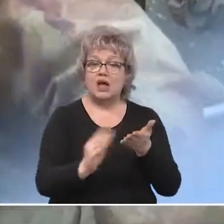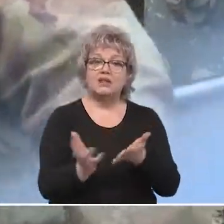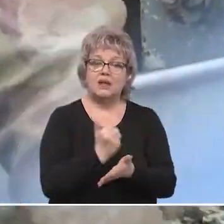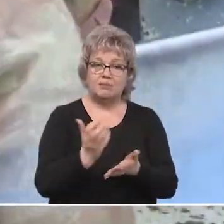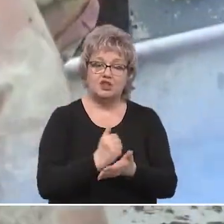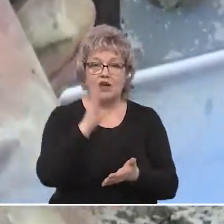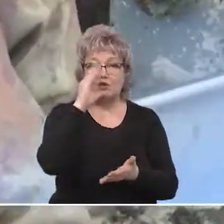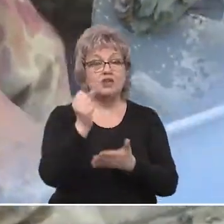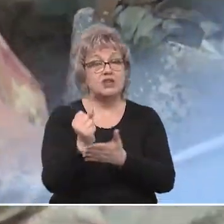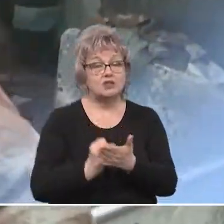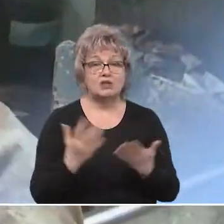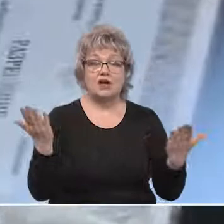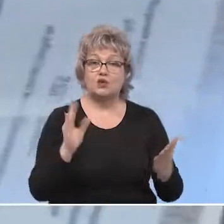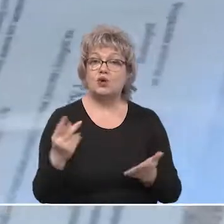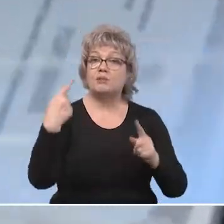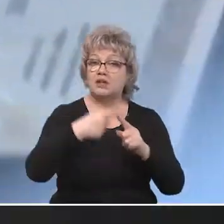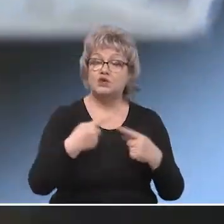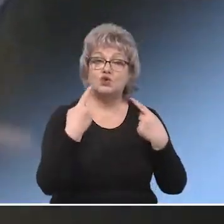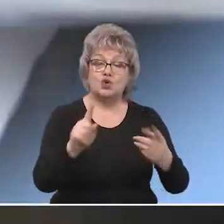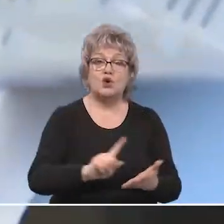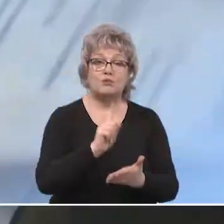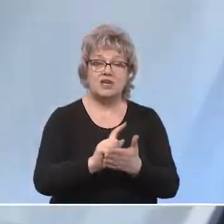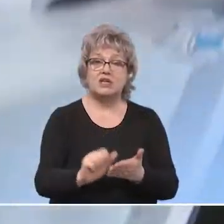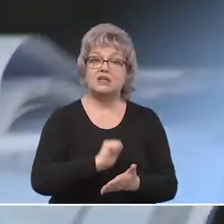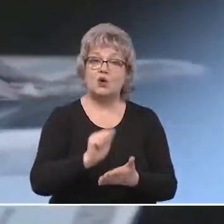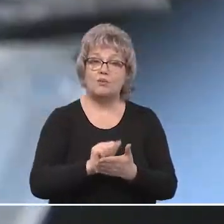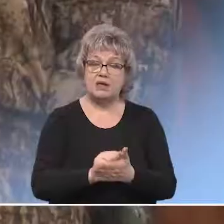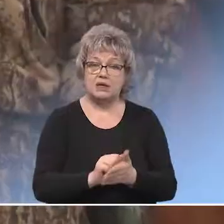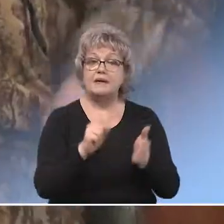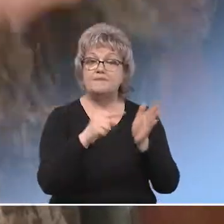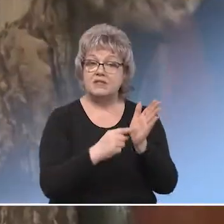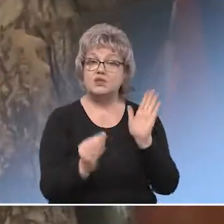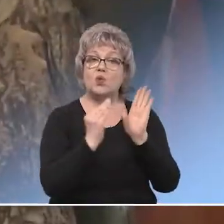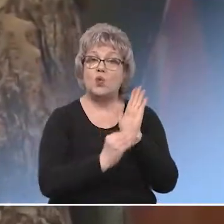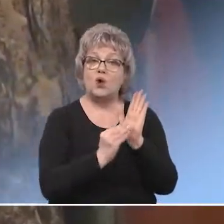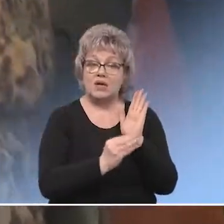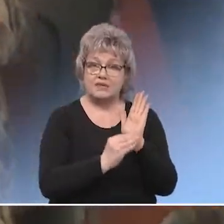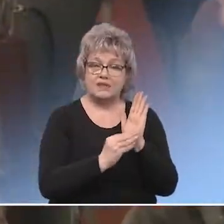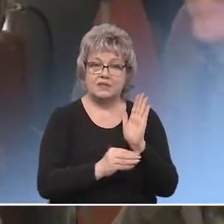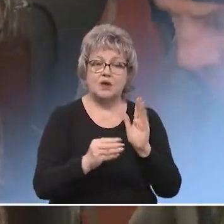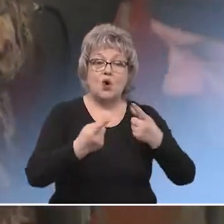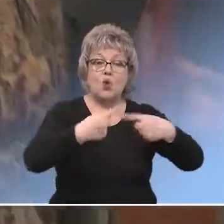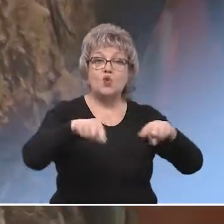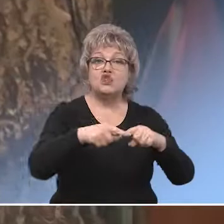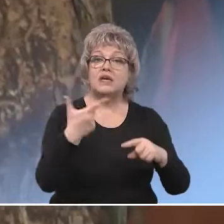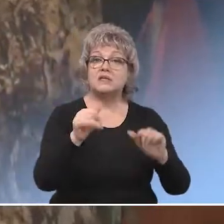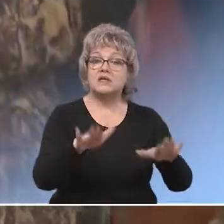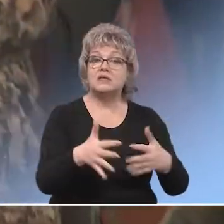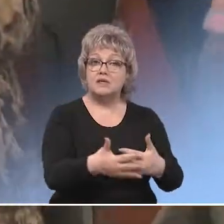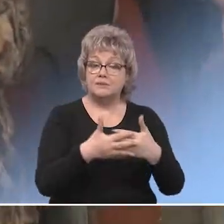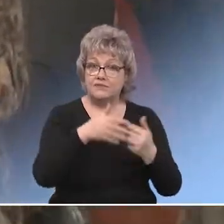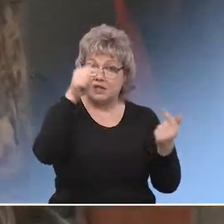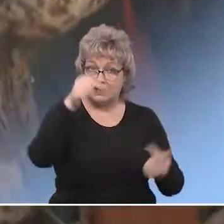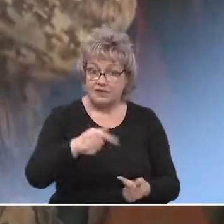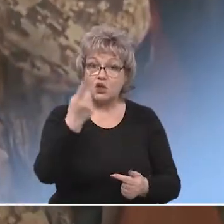журналы добычи водных биоресурсов, к которым прилагаются другие обязательные документы. Здесь указываются рыболовные участки,